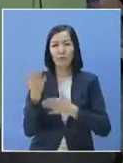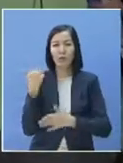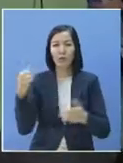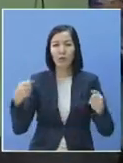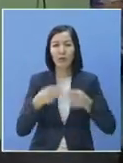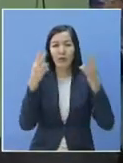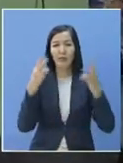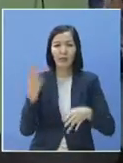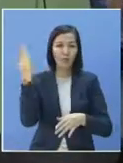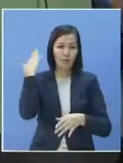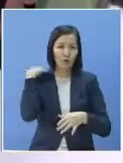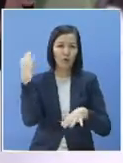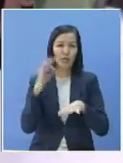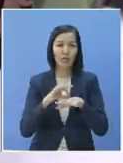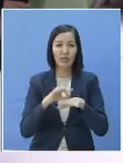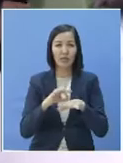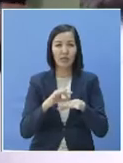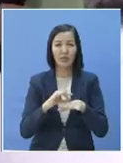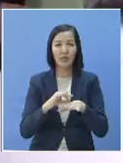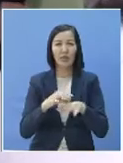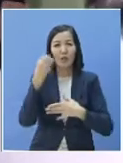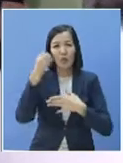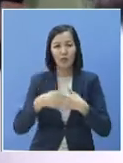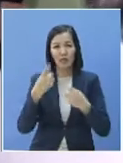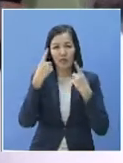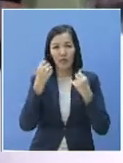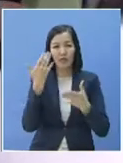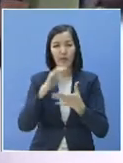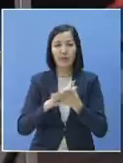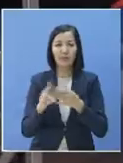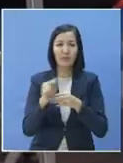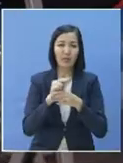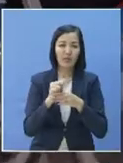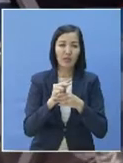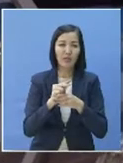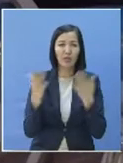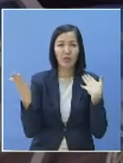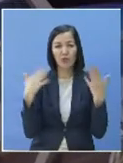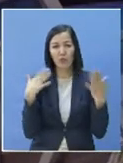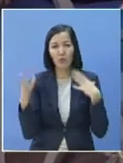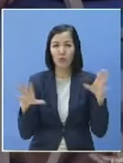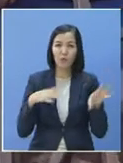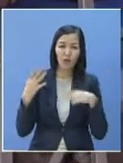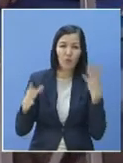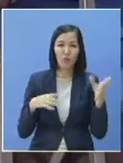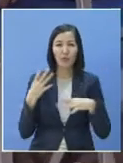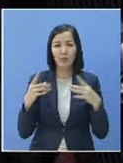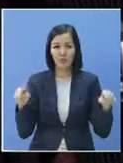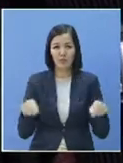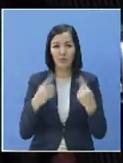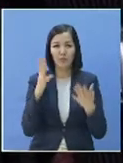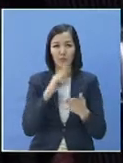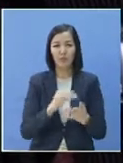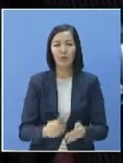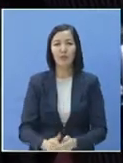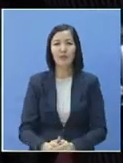қолы қимылсыз қалған. Кейіннен осы орталықтың бар екенін біліп, ем ала бастады. Түрлі жаттығулар жасап, бетін бері қарады дейді.